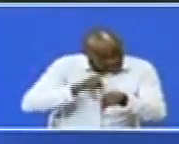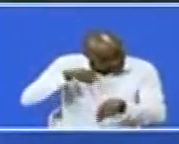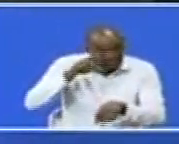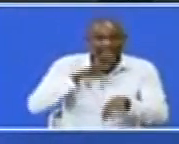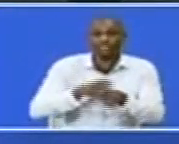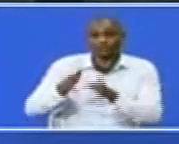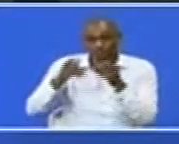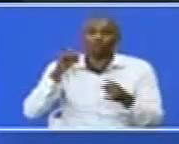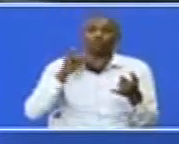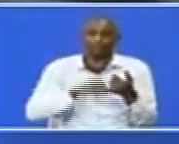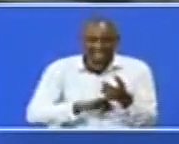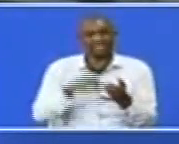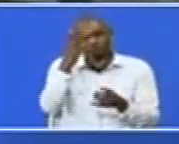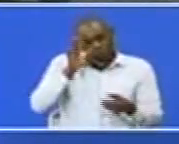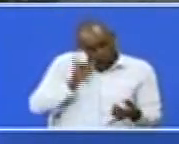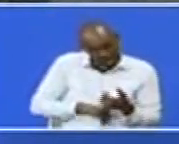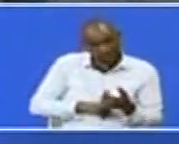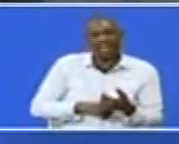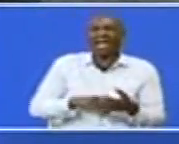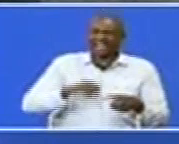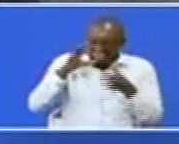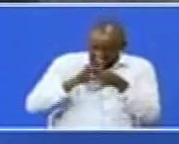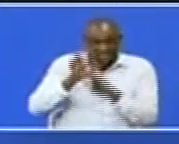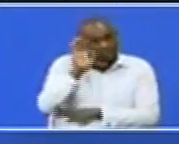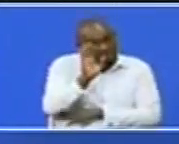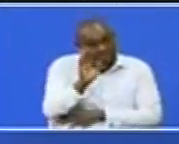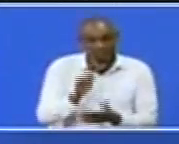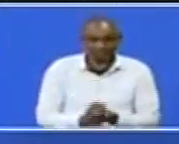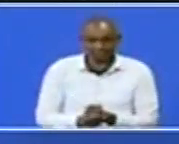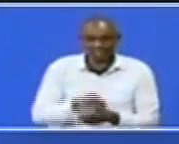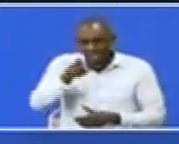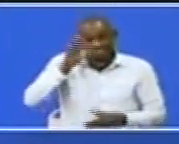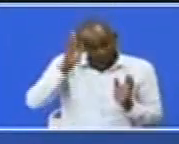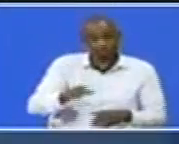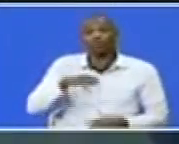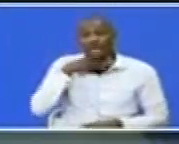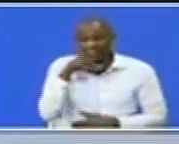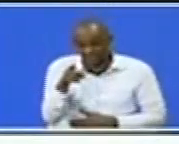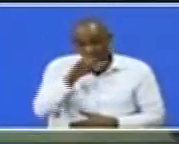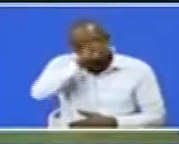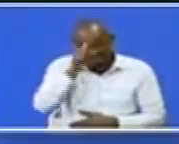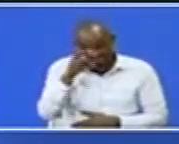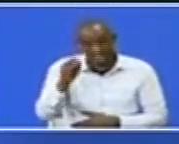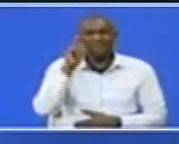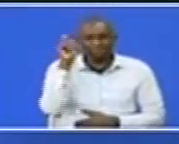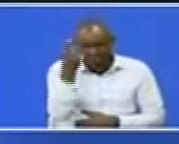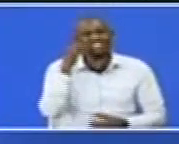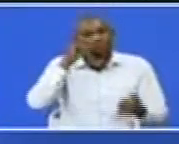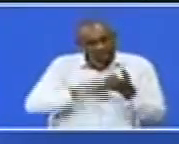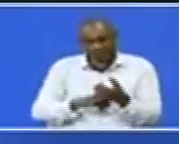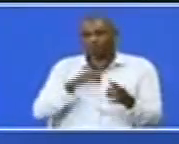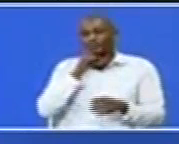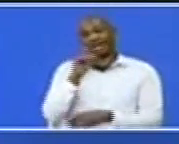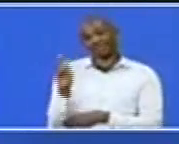fursa ya kuoa wanawake wawili kama inavyokubaliwa kitamaduni. Marehemu Chen ni bibi wa kwanza wa pipi wa